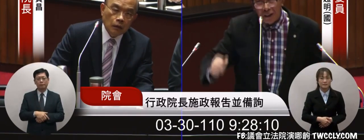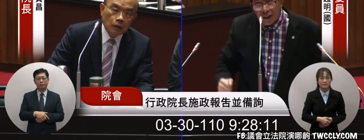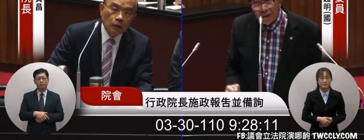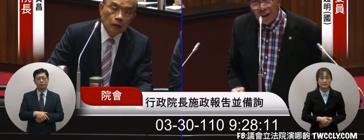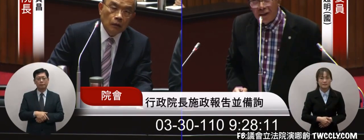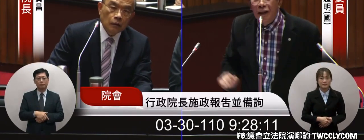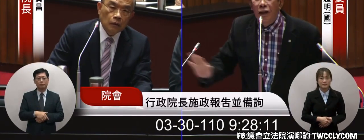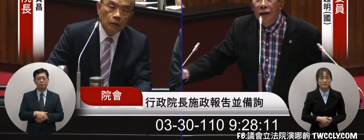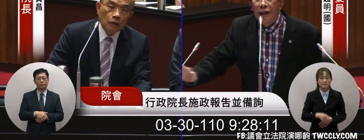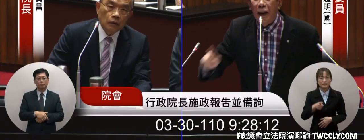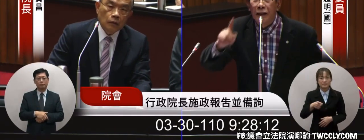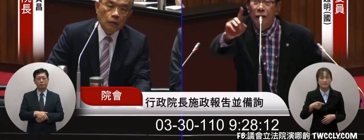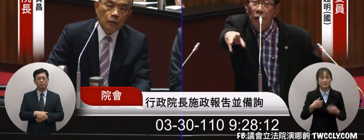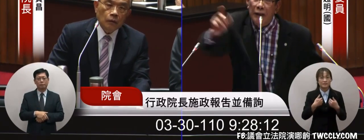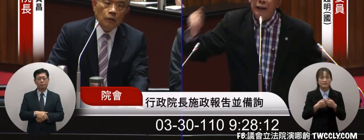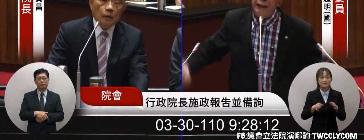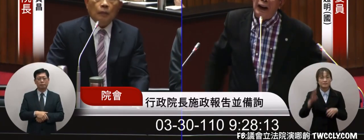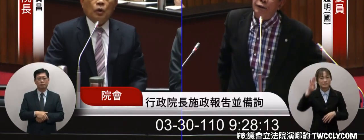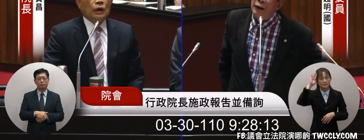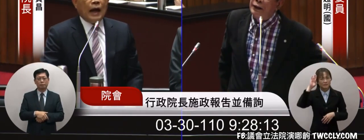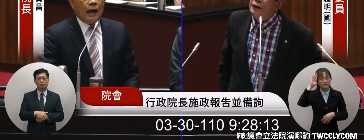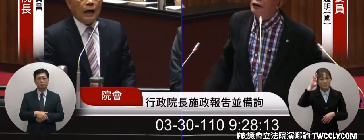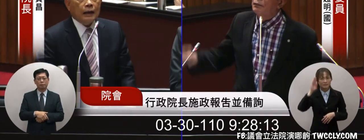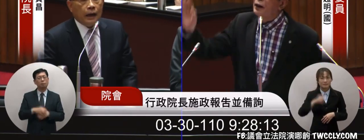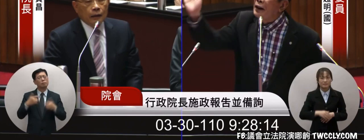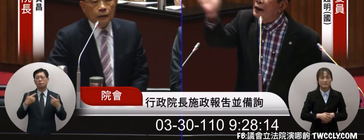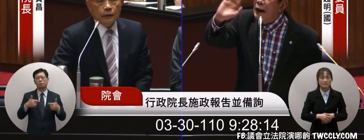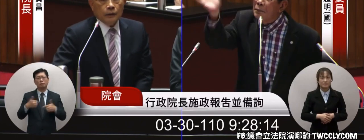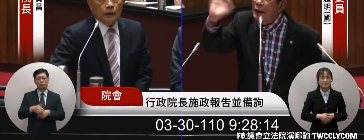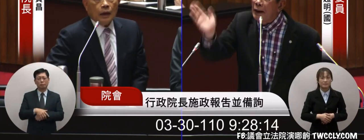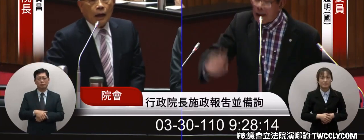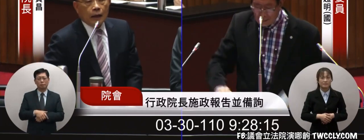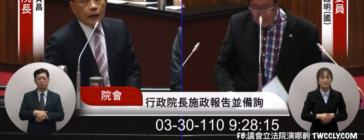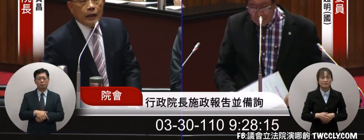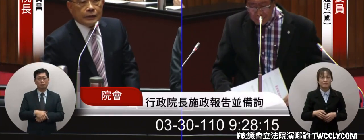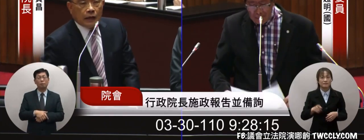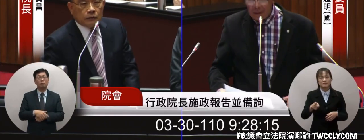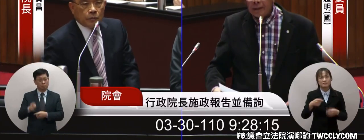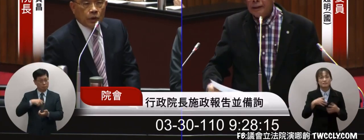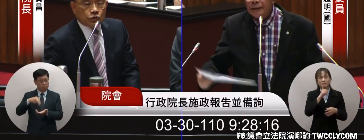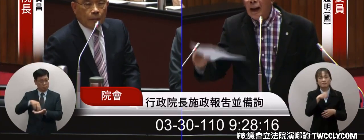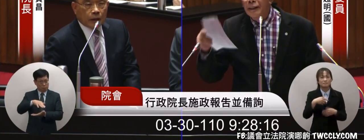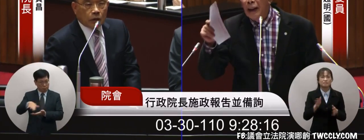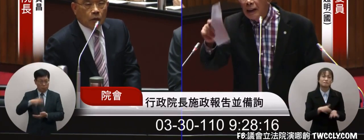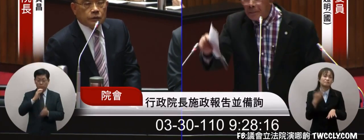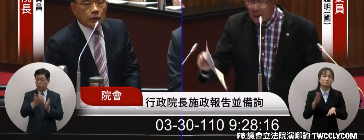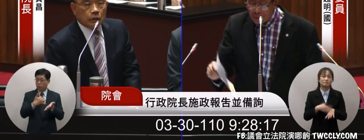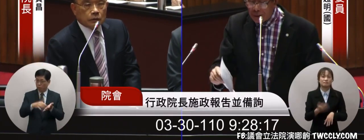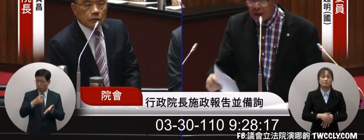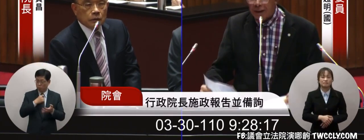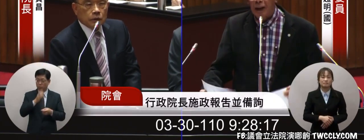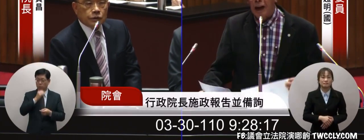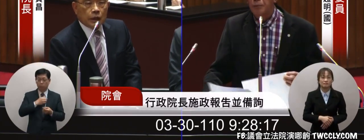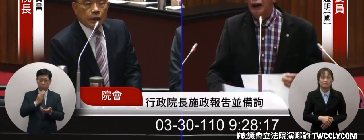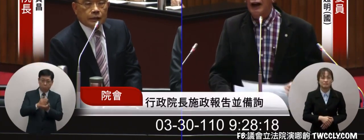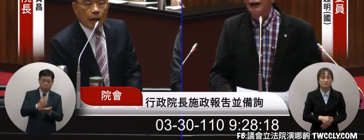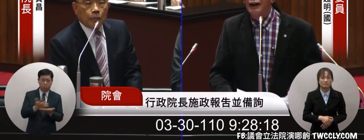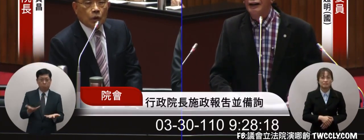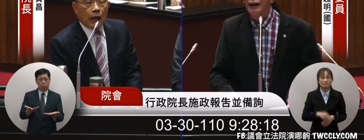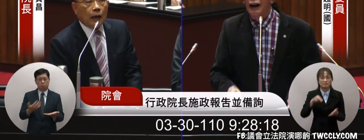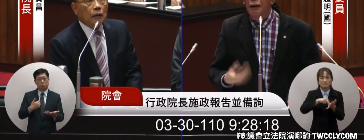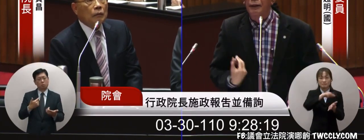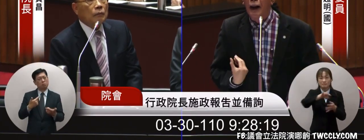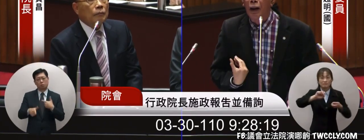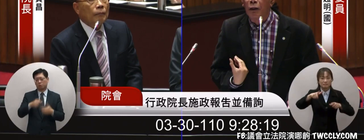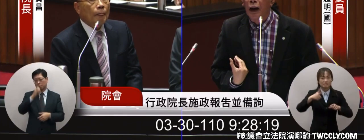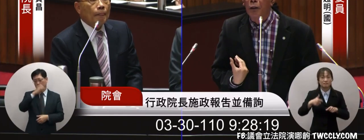這樣給我擔心客友立場你們看你們肯定怎麼樣沒有啦沒有啦你立場他算在動這個立場沒有